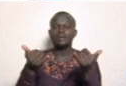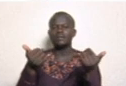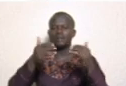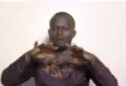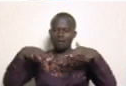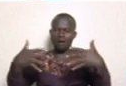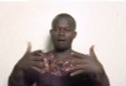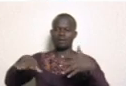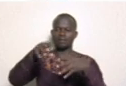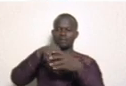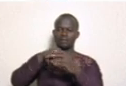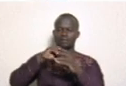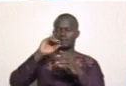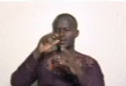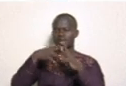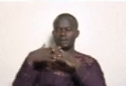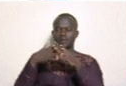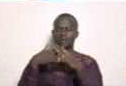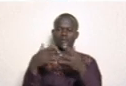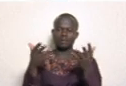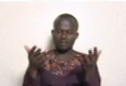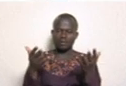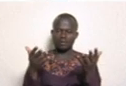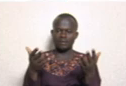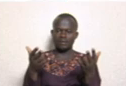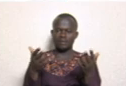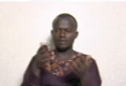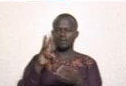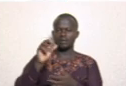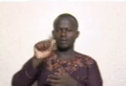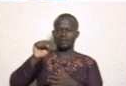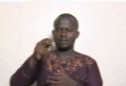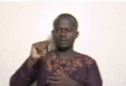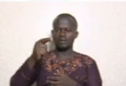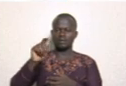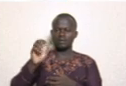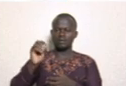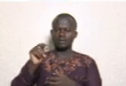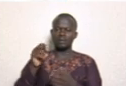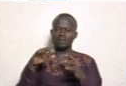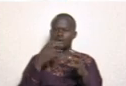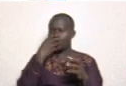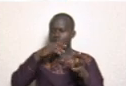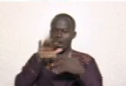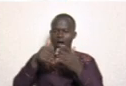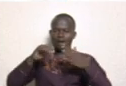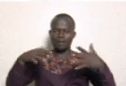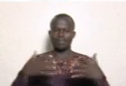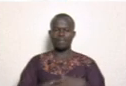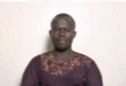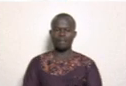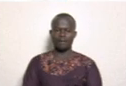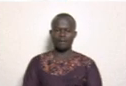hameze gute aho ngaho muri Leta Zunze Ubumwe za Amerika muri Leta ya Washington. Ubu ngubu ubushyuhe burangana